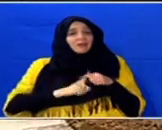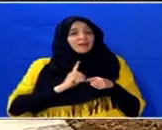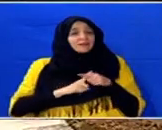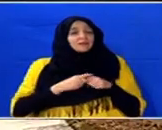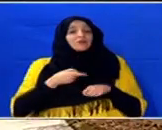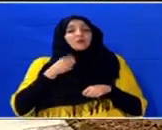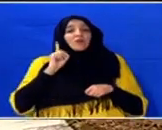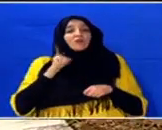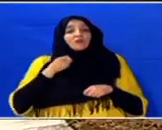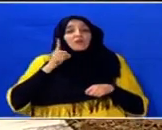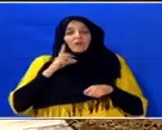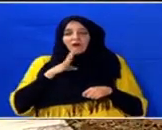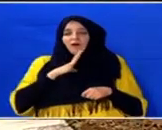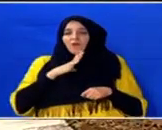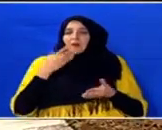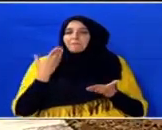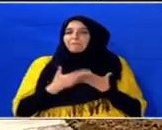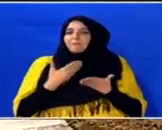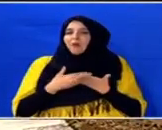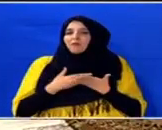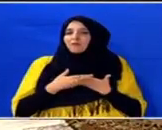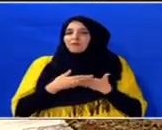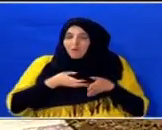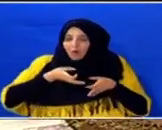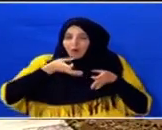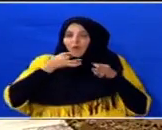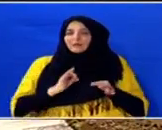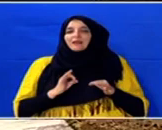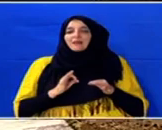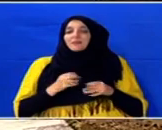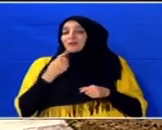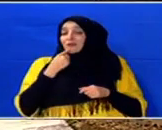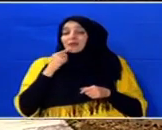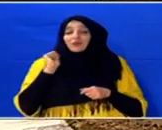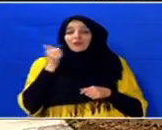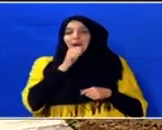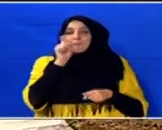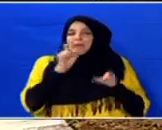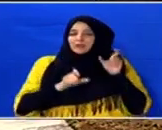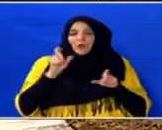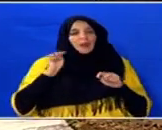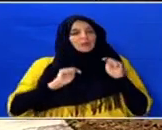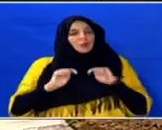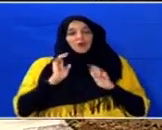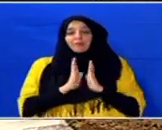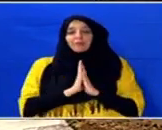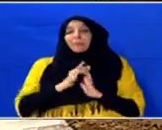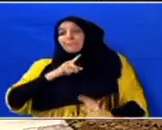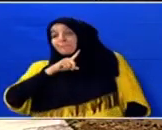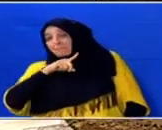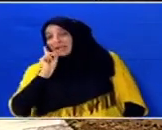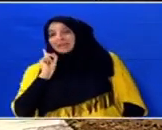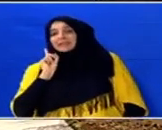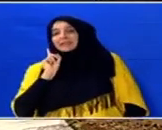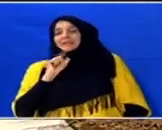قطعي. إذن فالذمم خلقت بريئة، ولكن هذه